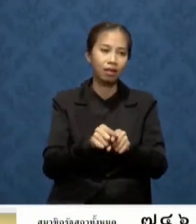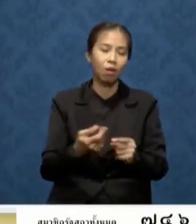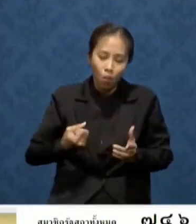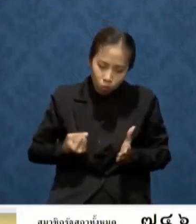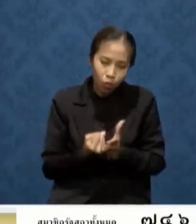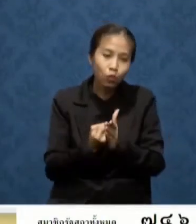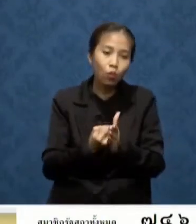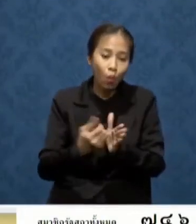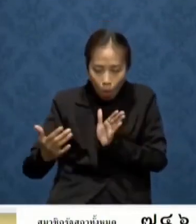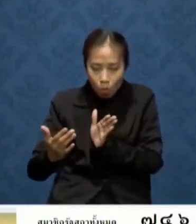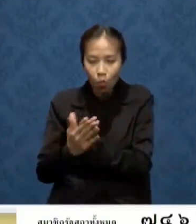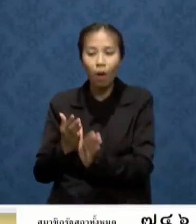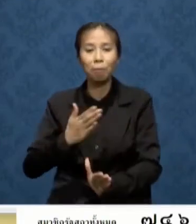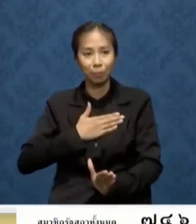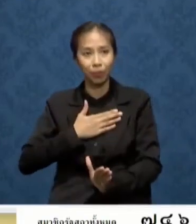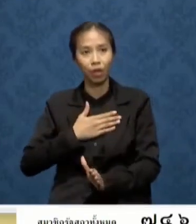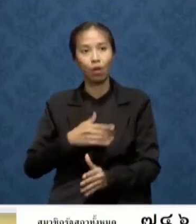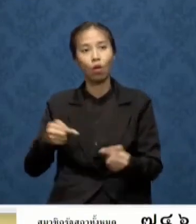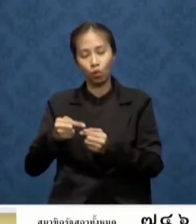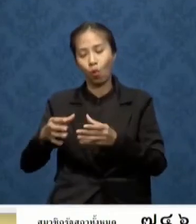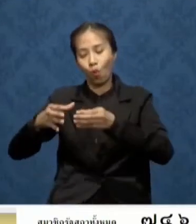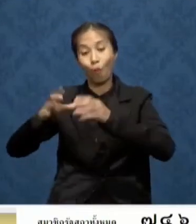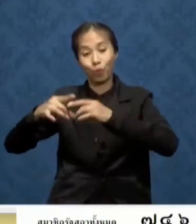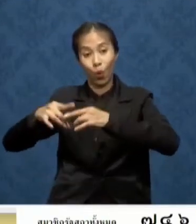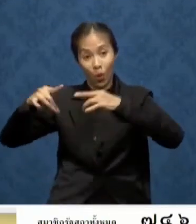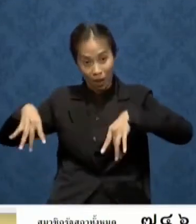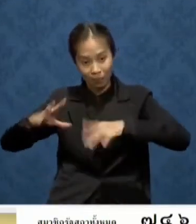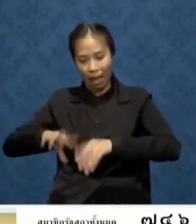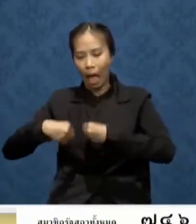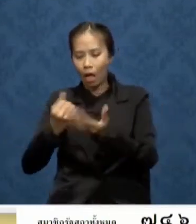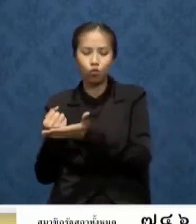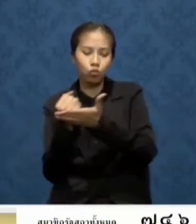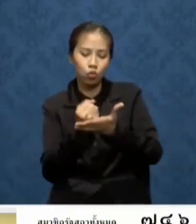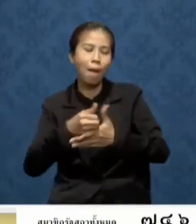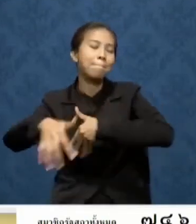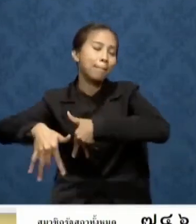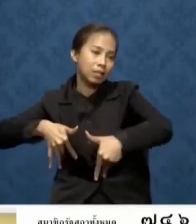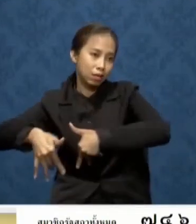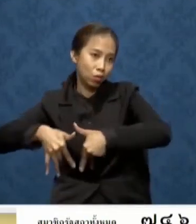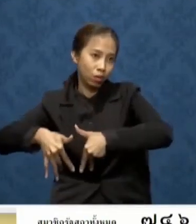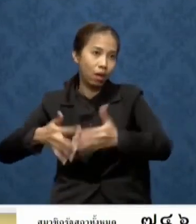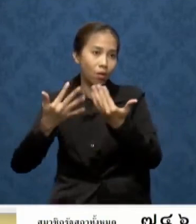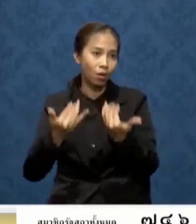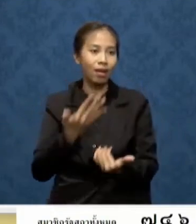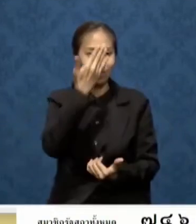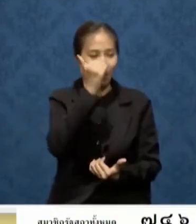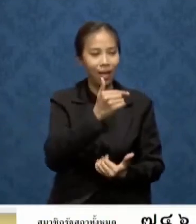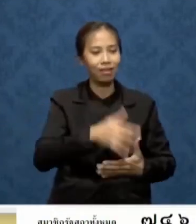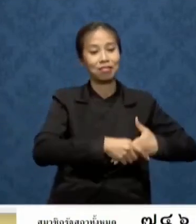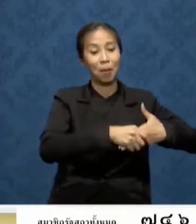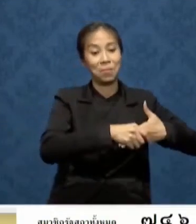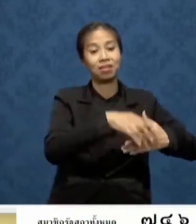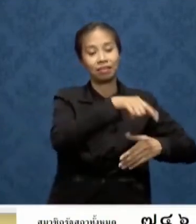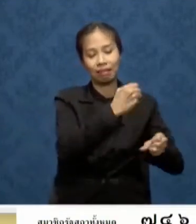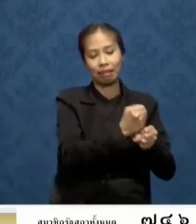กัมากพวกผม ในนามพักร่วมฝ่ายค้านเพื่อประชาชนตอนนี้พวกท่านจับมือกัพวกเขา